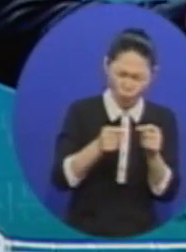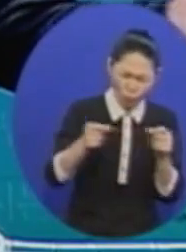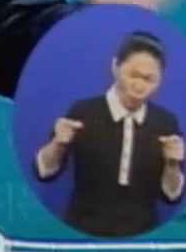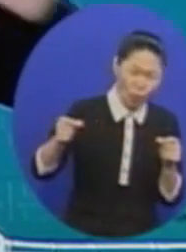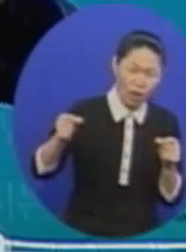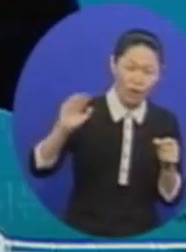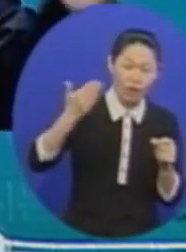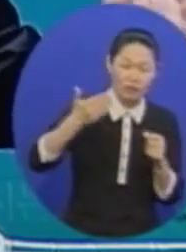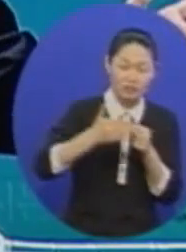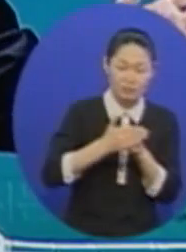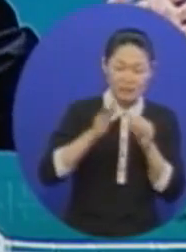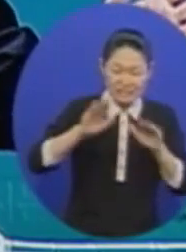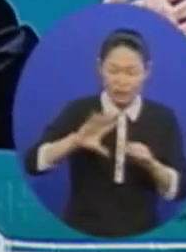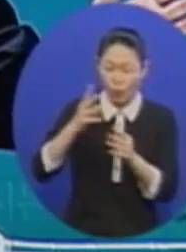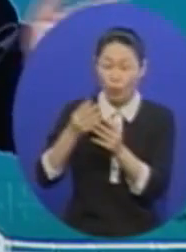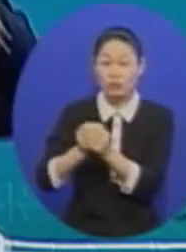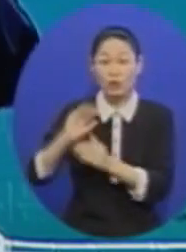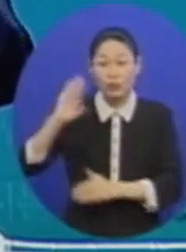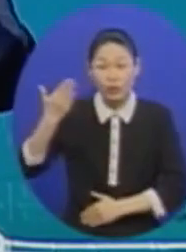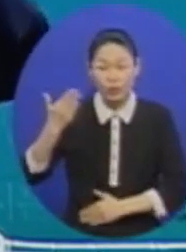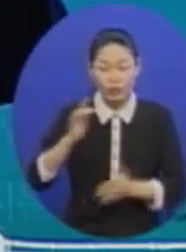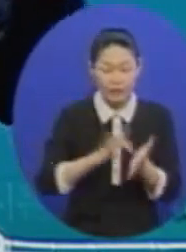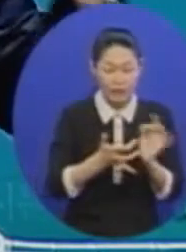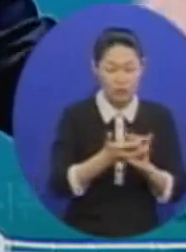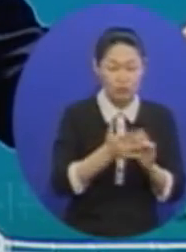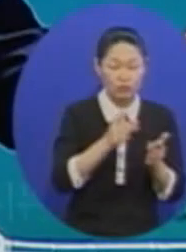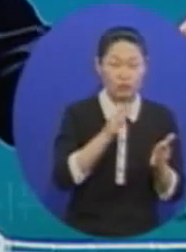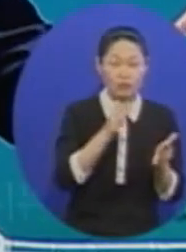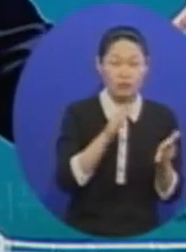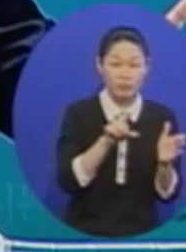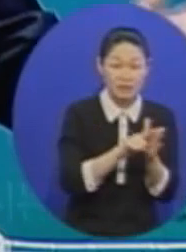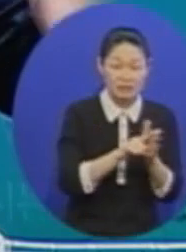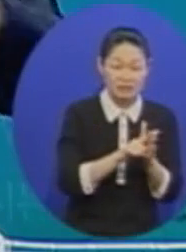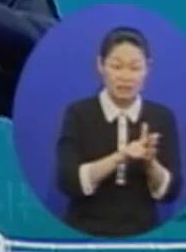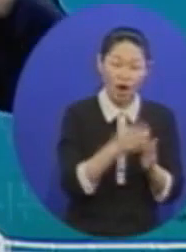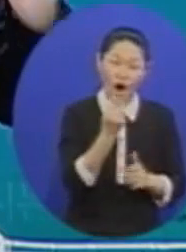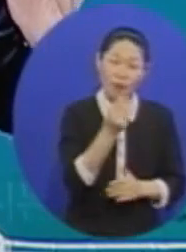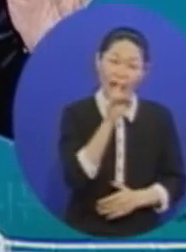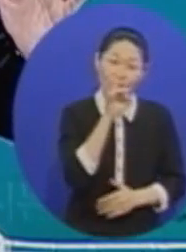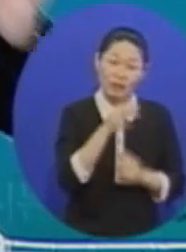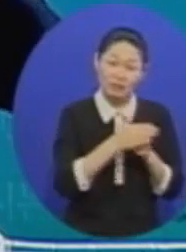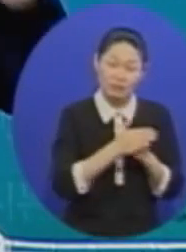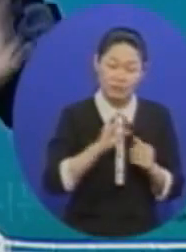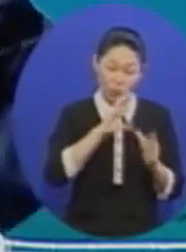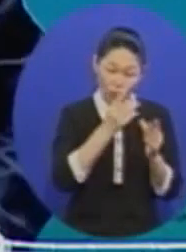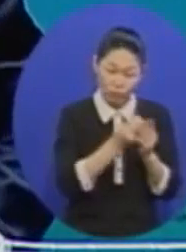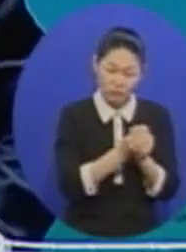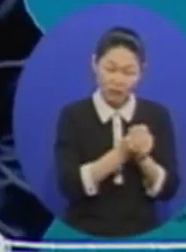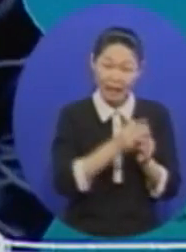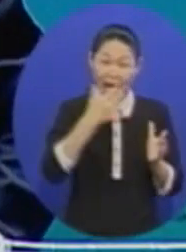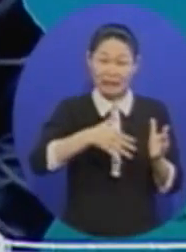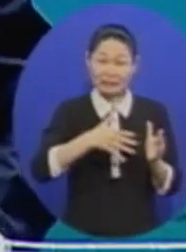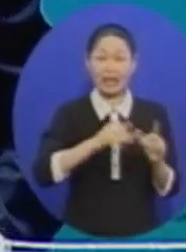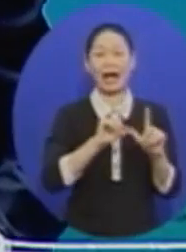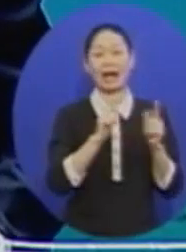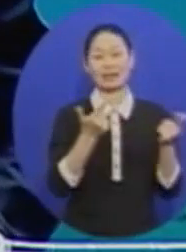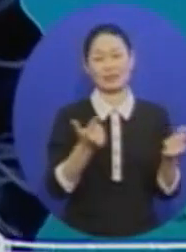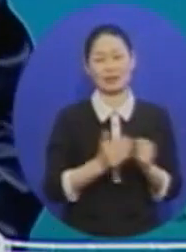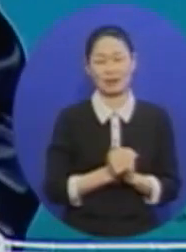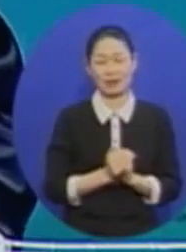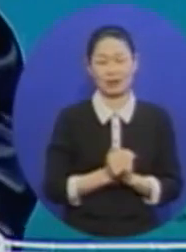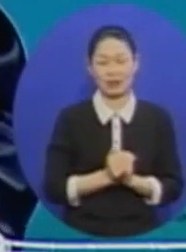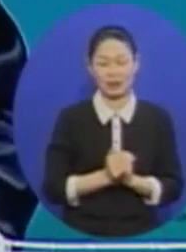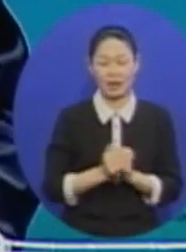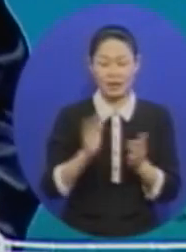이제는 온 전해지고 예수 믿은 지 얼마 안된 다고 온 전해지지 않은 게 아닙니다 예수